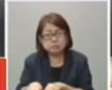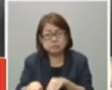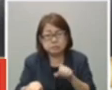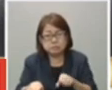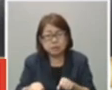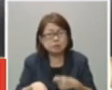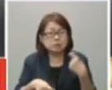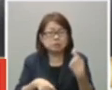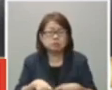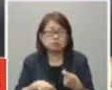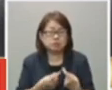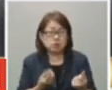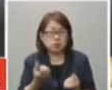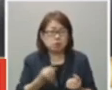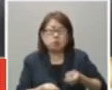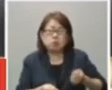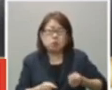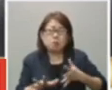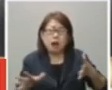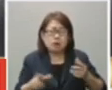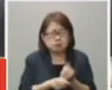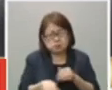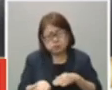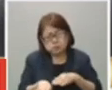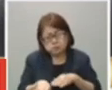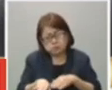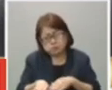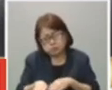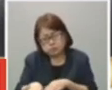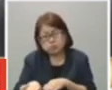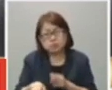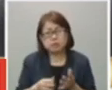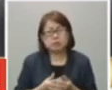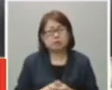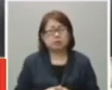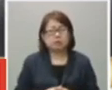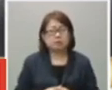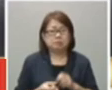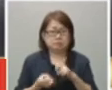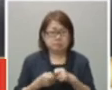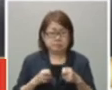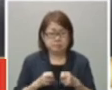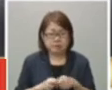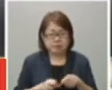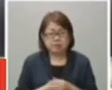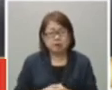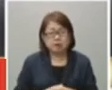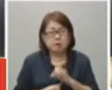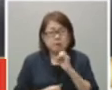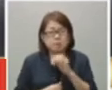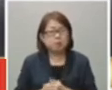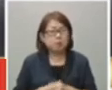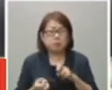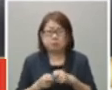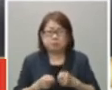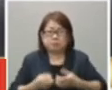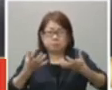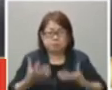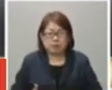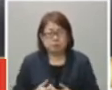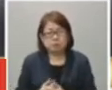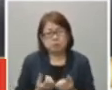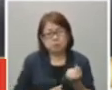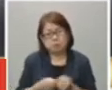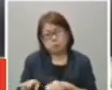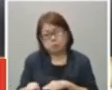คราวนี้พื้นผิวการจราจรหายปริมาณรถเท่าเดิมไม่ใช่จราจรแล้วครับเขาก็เรียกว่าจราจรรถก็ติด